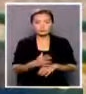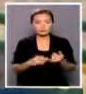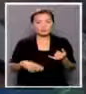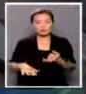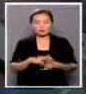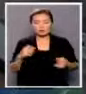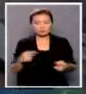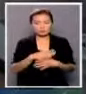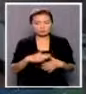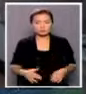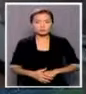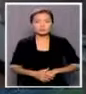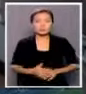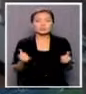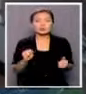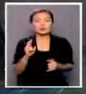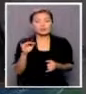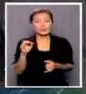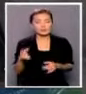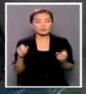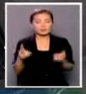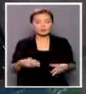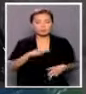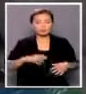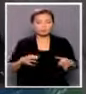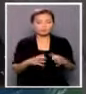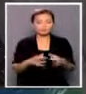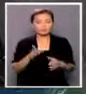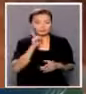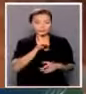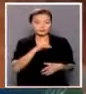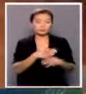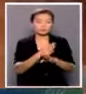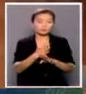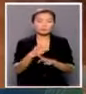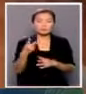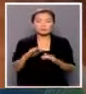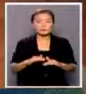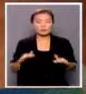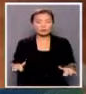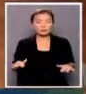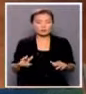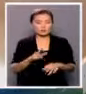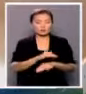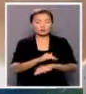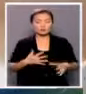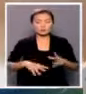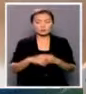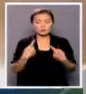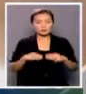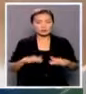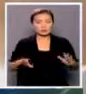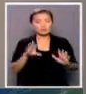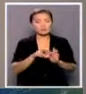болады. Қазір әкімдік тарапынан арнайы жұмыс тобы құрылды. Уақытша жабылған екі бөбек жайдың кезекші тобындағы бүлдіршіндері өзге